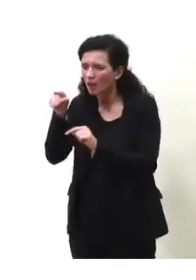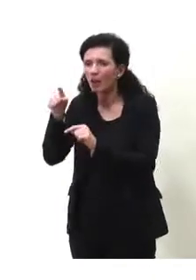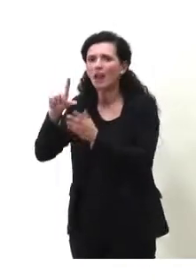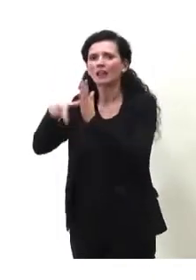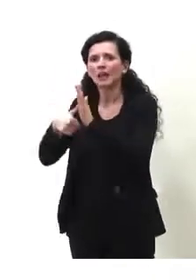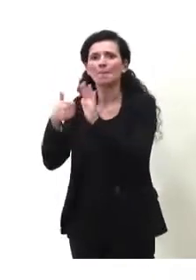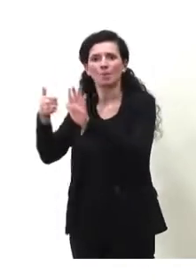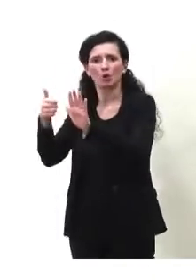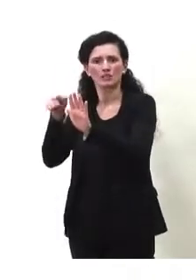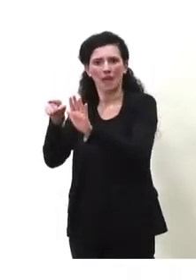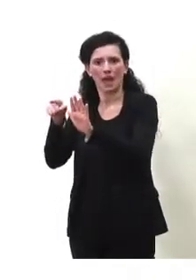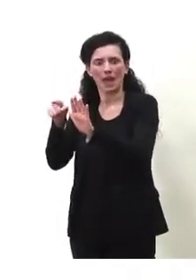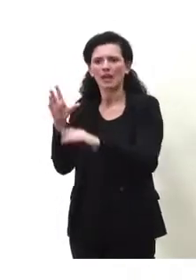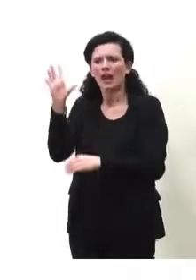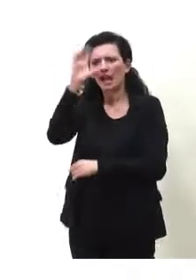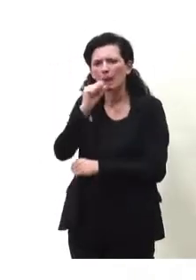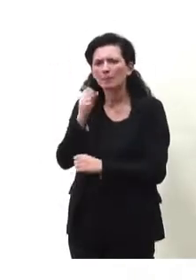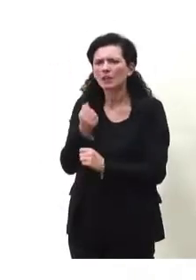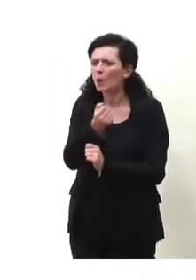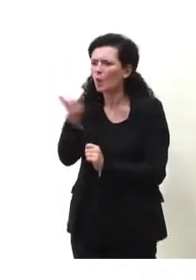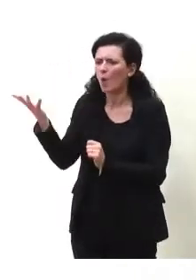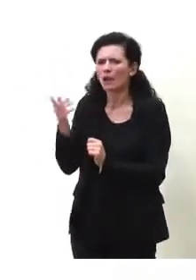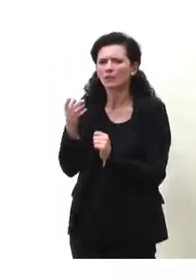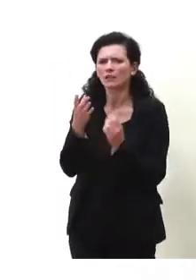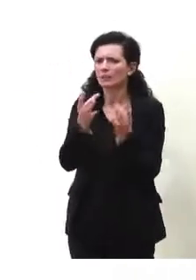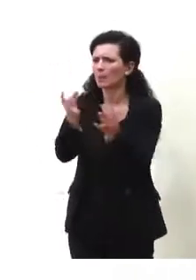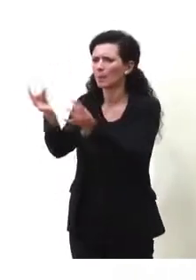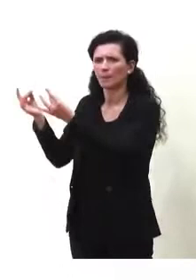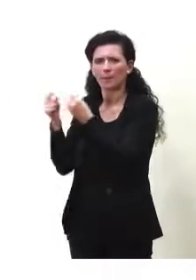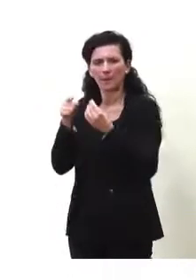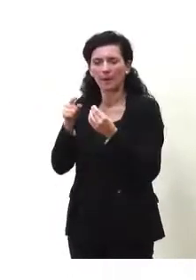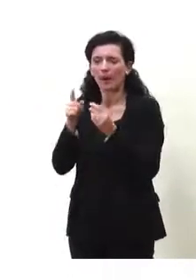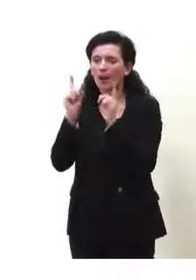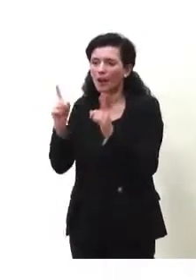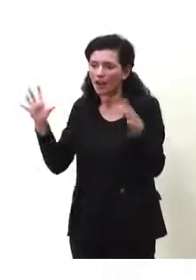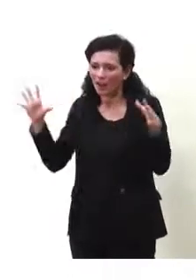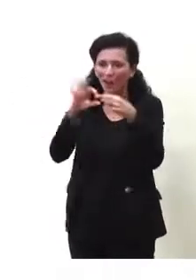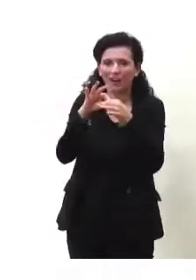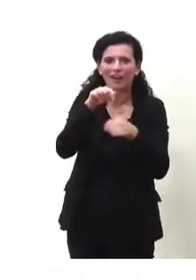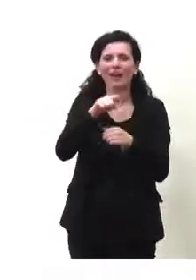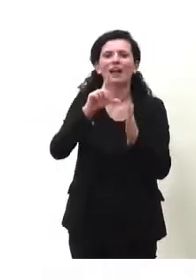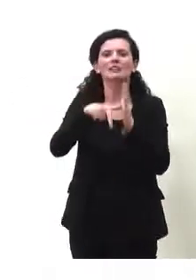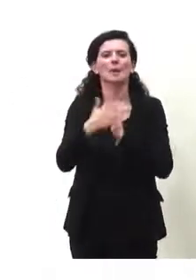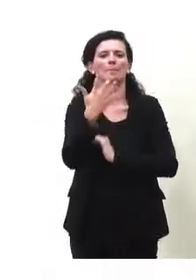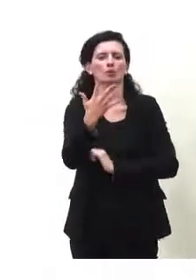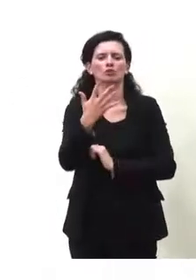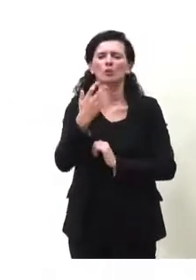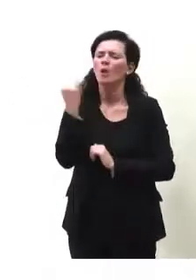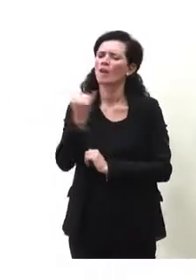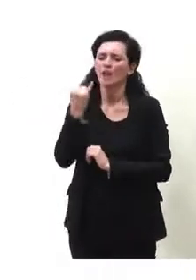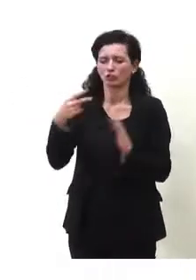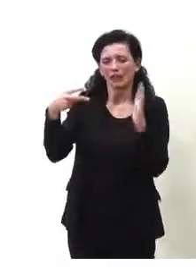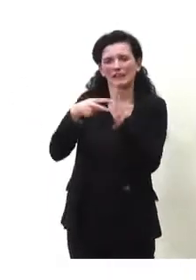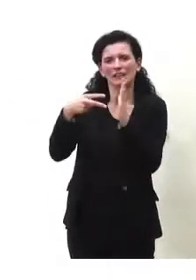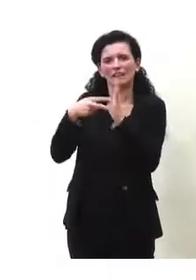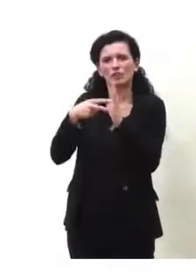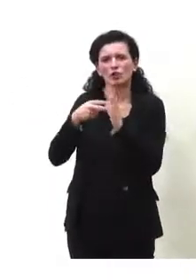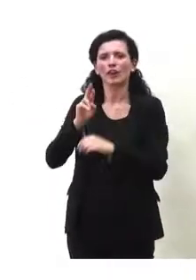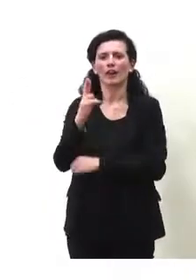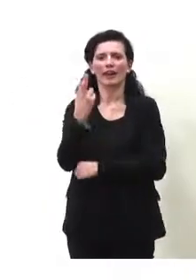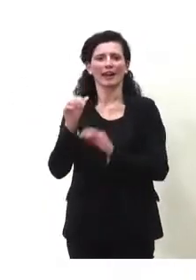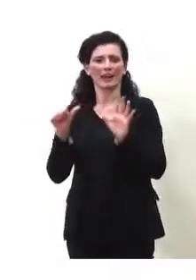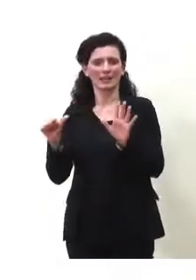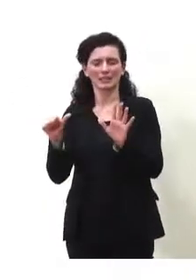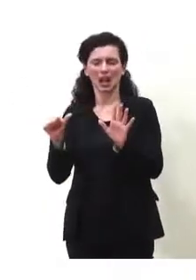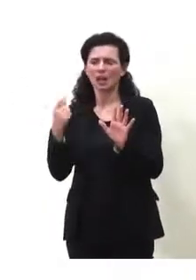casi generano gli infettivi al tempo 5. E quindi con una semplice divisione mi calcolo R6. È